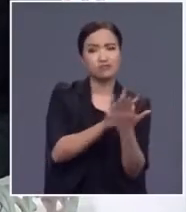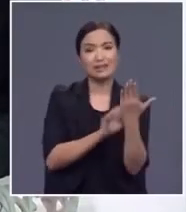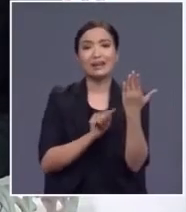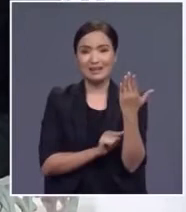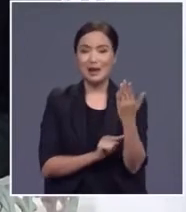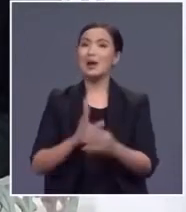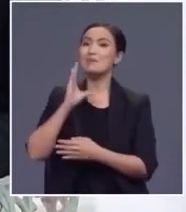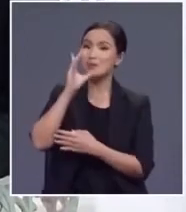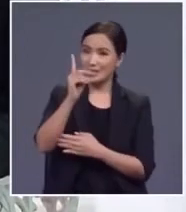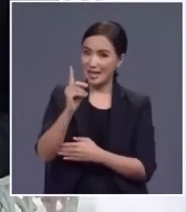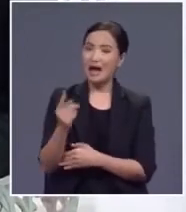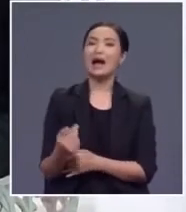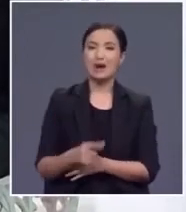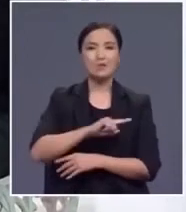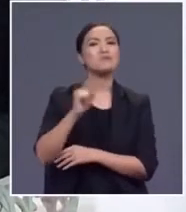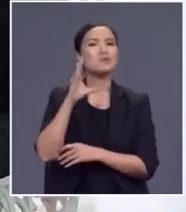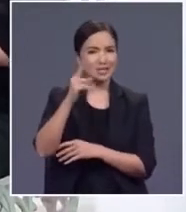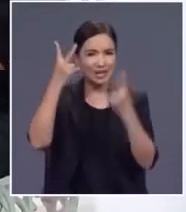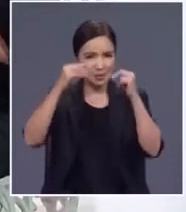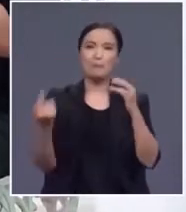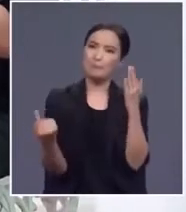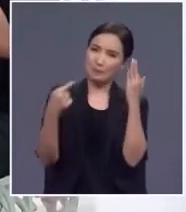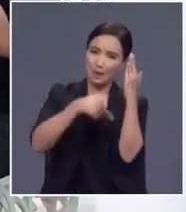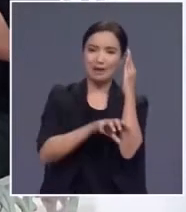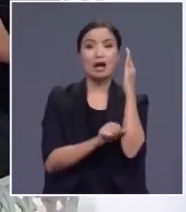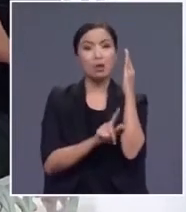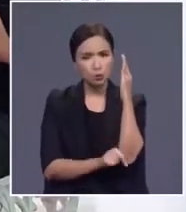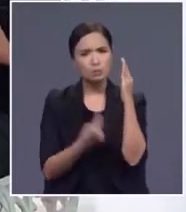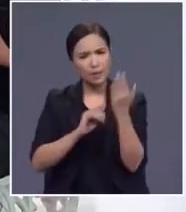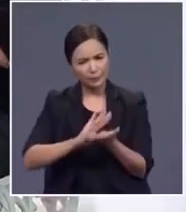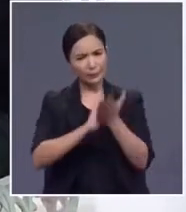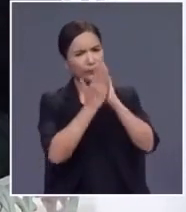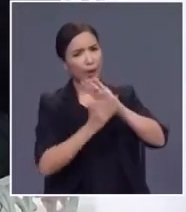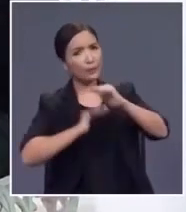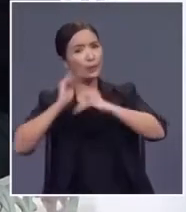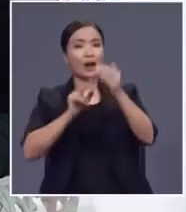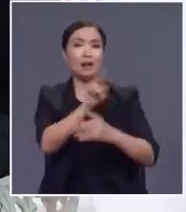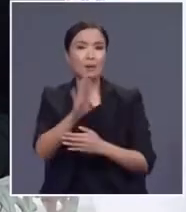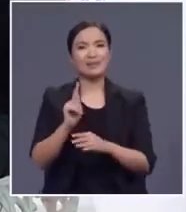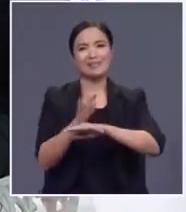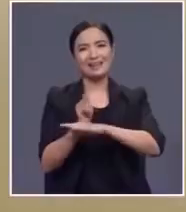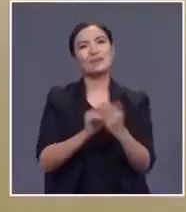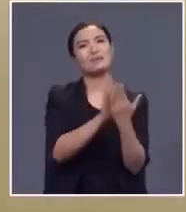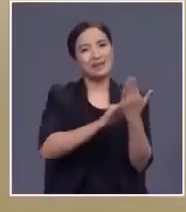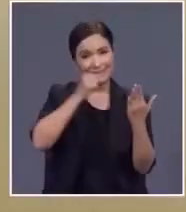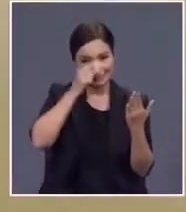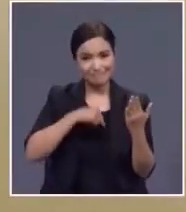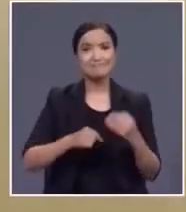ที่สตูลวันพรุ่งนี้พร้อมกับความเปลี่ยนแปลงหลายอย่างในเรื่องของระบบอินเทอร์เน็ตในประเทศไทยครับ ครับ